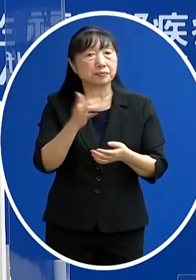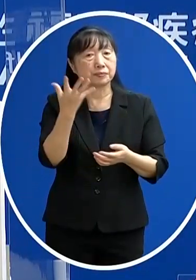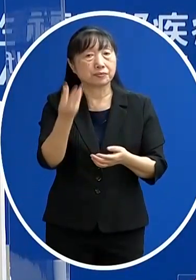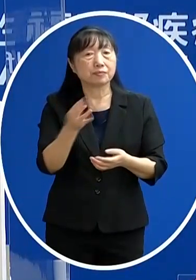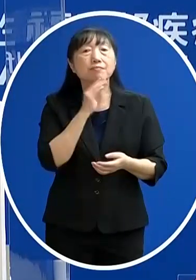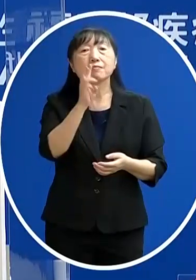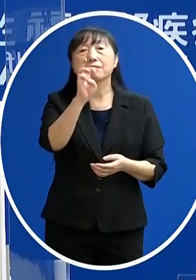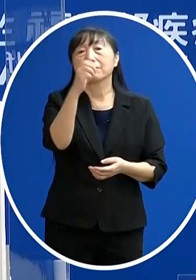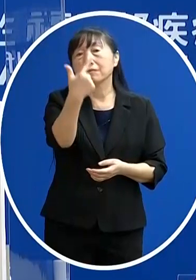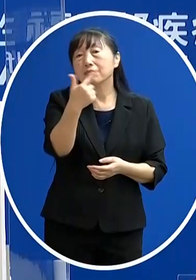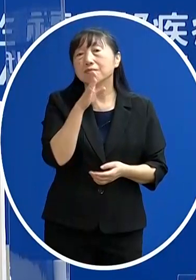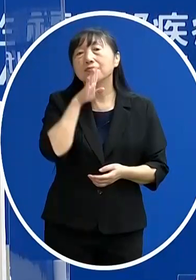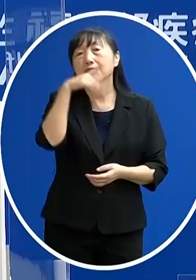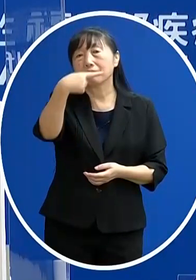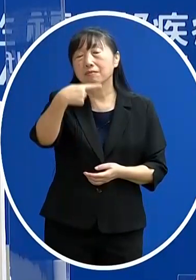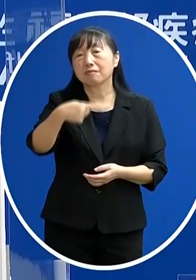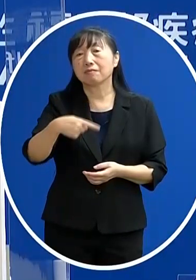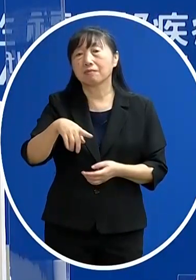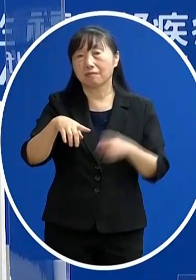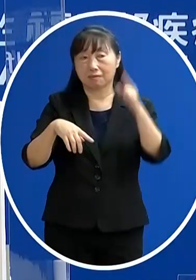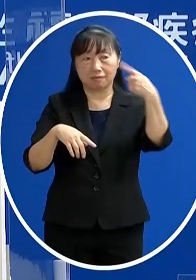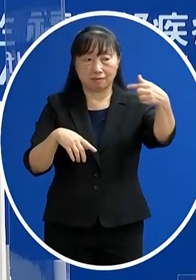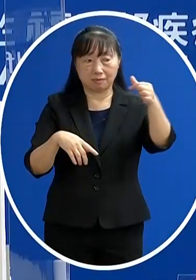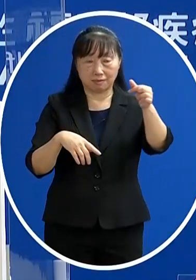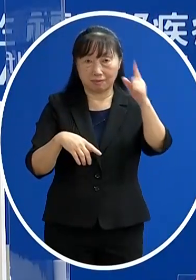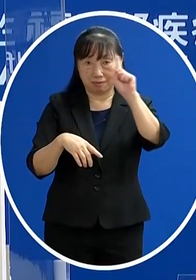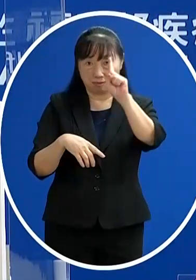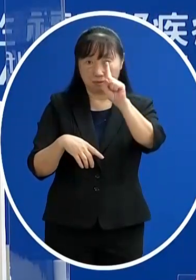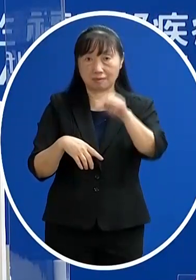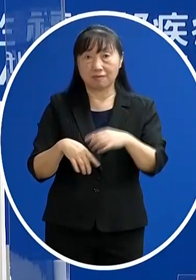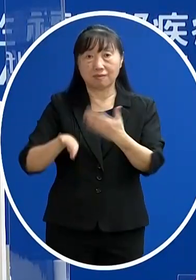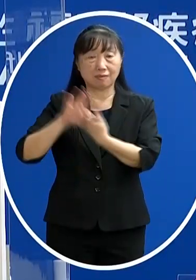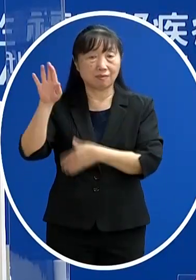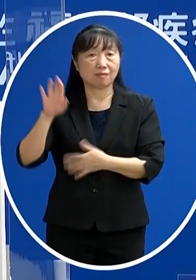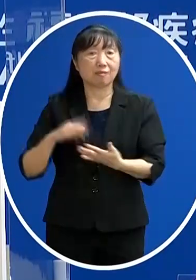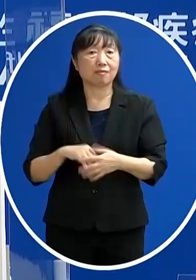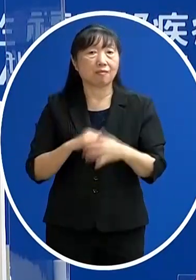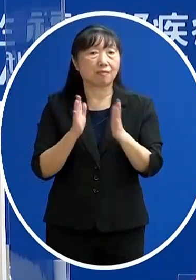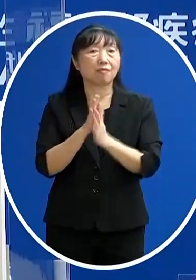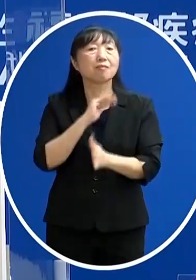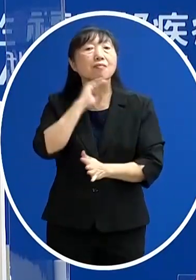有36位是阴性，1位是阳性，好，那其余的检验出来再跟大家报告。